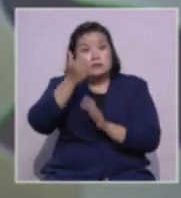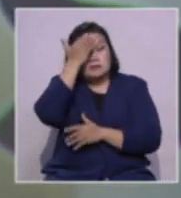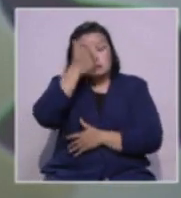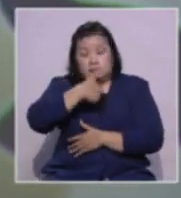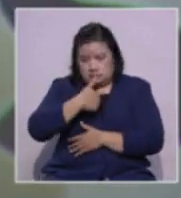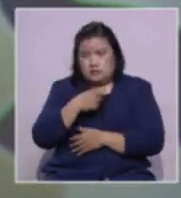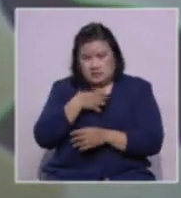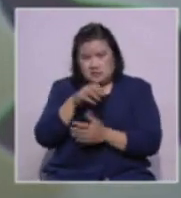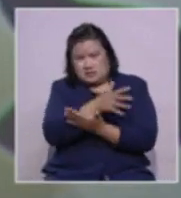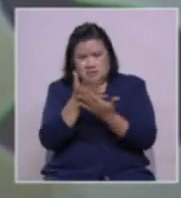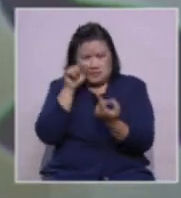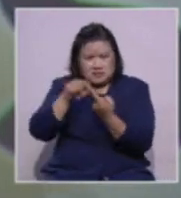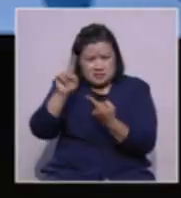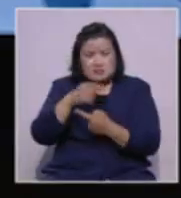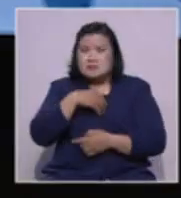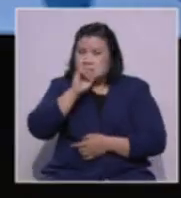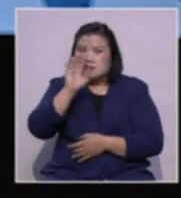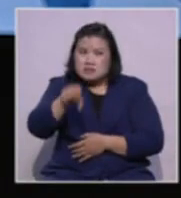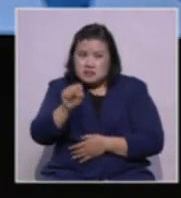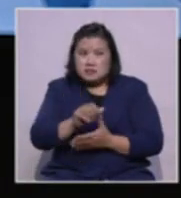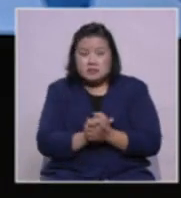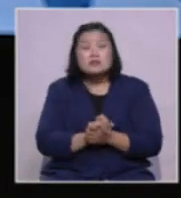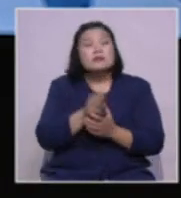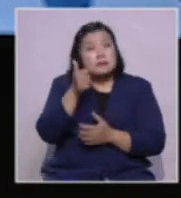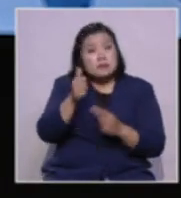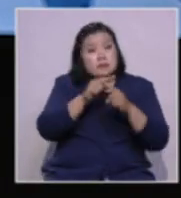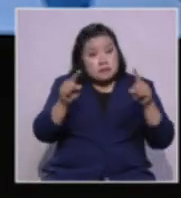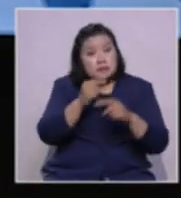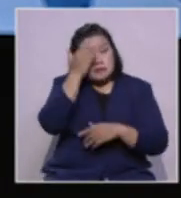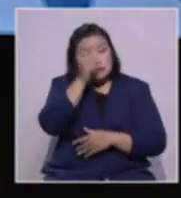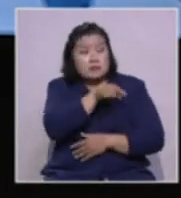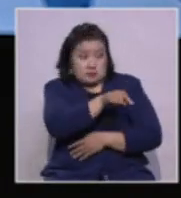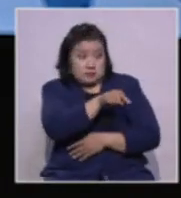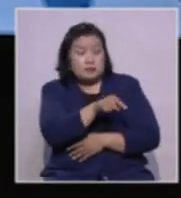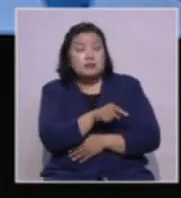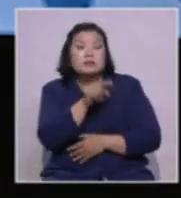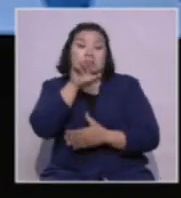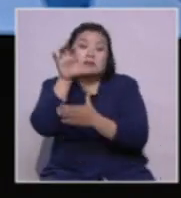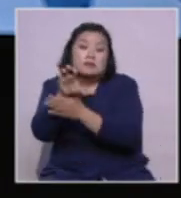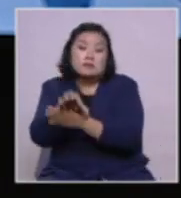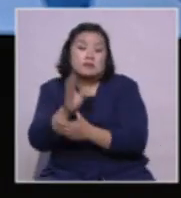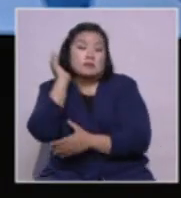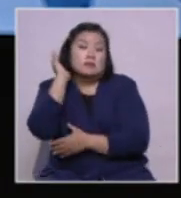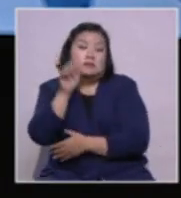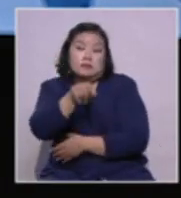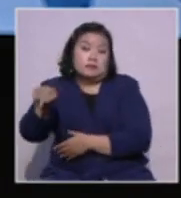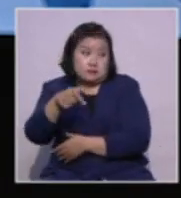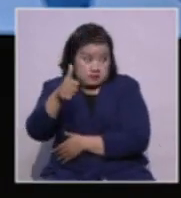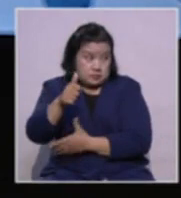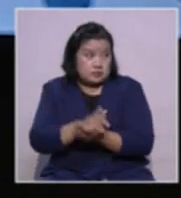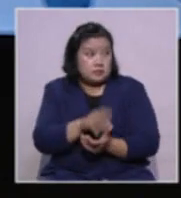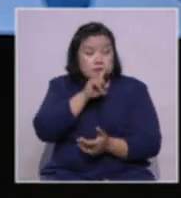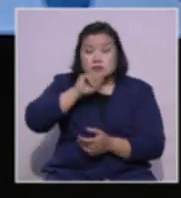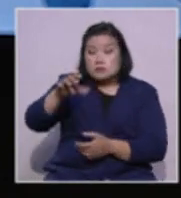ได้นโยบายแบบนี้แบบนี ้ก็คุณเฉลิมชัยก็ต้องตอบตัวเองว่าคุณคุมธรรมนัสได้ไหมล่ะคุณคิดว่าประภัสโพธิสุธนเขาฟังคุณ